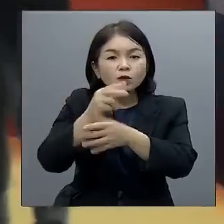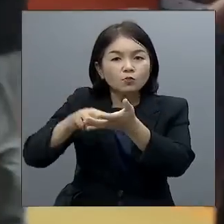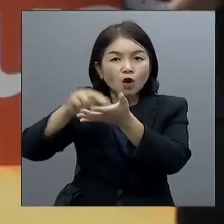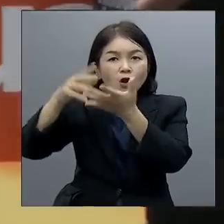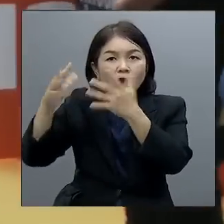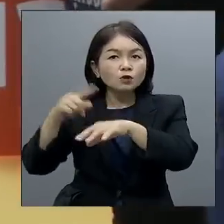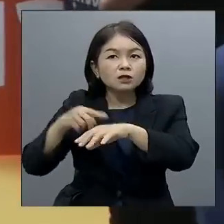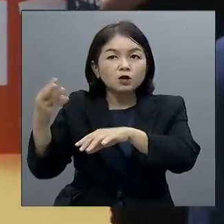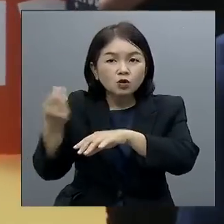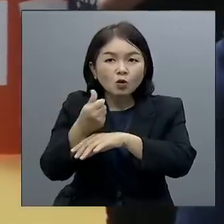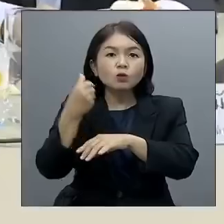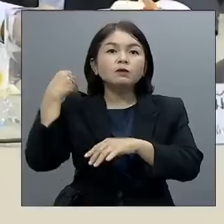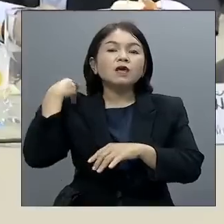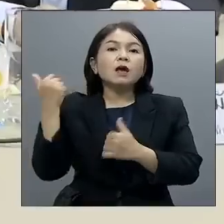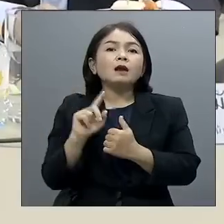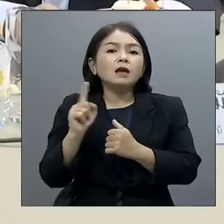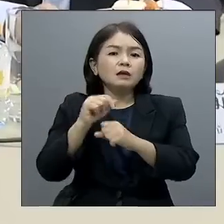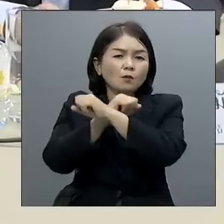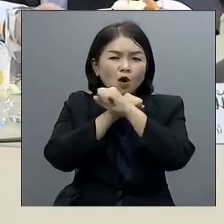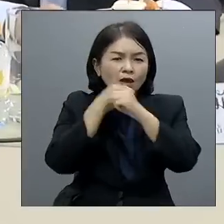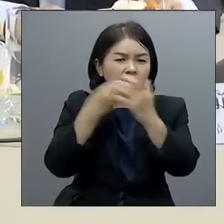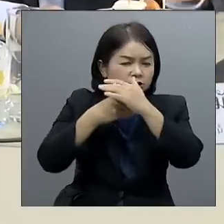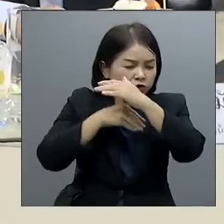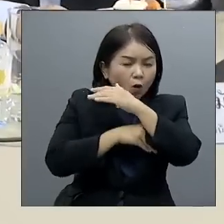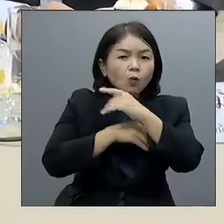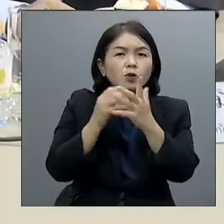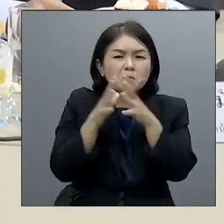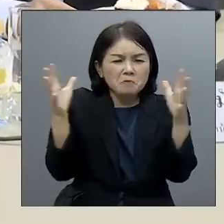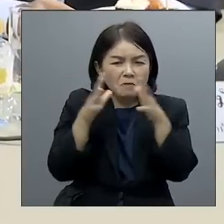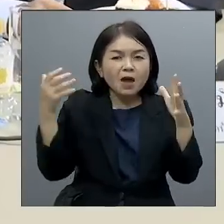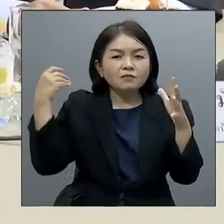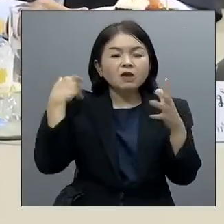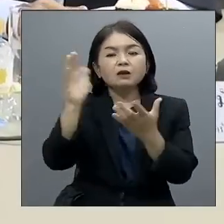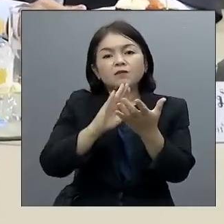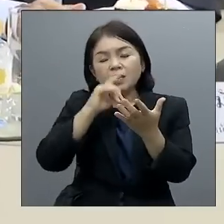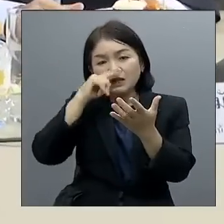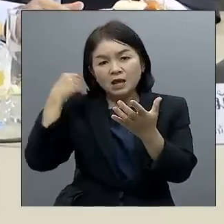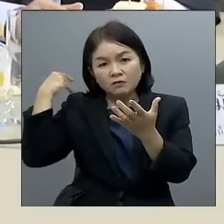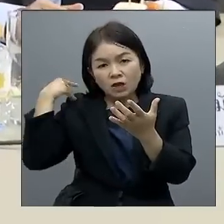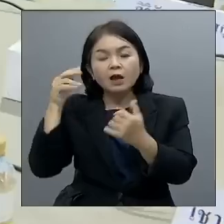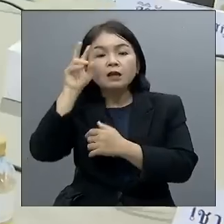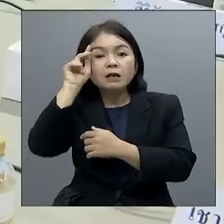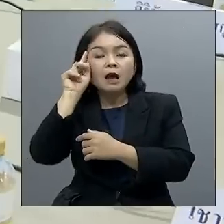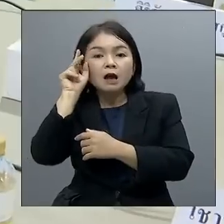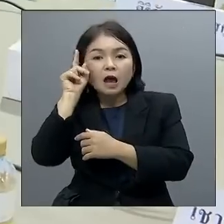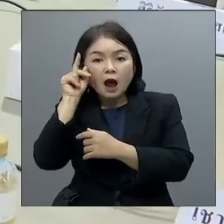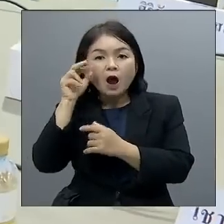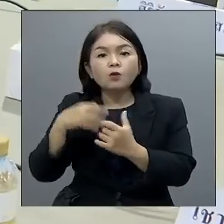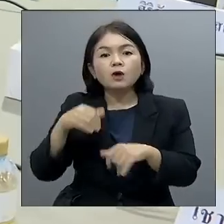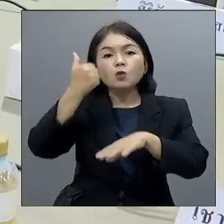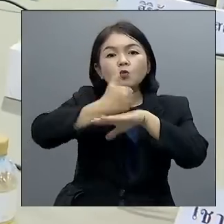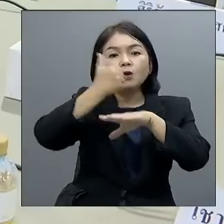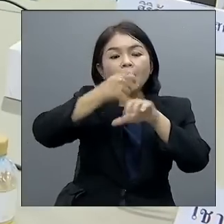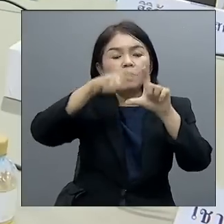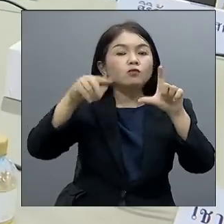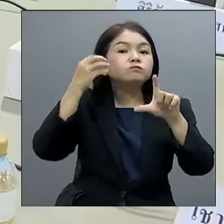การเร่งจัดการกับปัญหาทุจริตคอร์รัปชันที่ตอนนี้ขยายวงกว้างแล้วและตามรายงานข่าวนายพิธาลิ้มเจริญรัตน์หัว